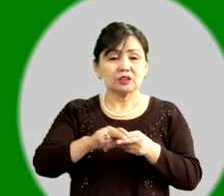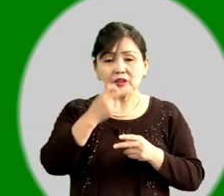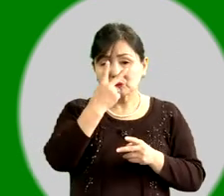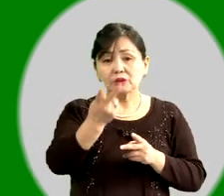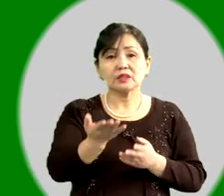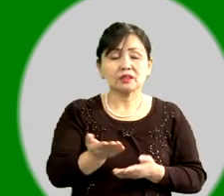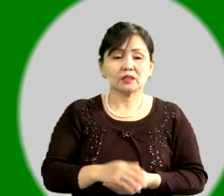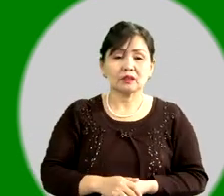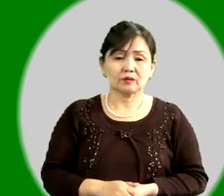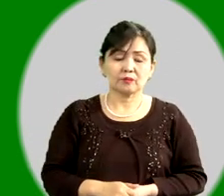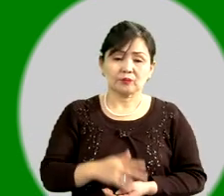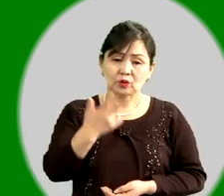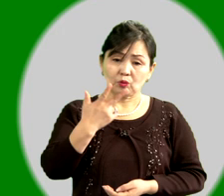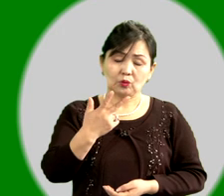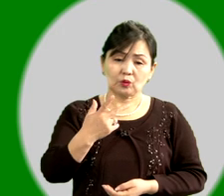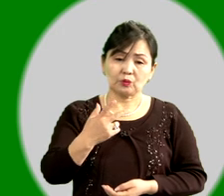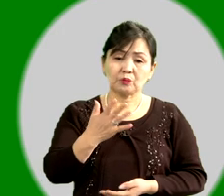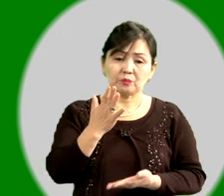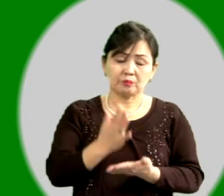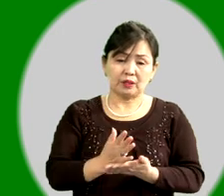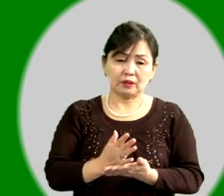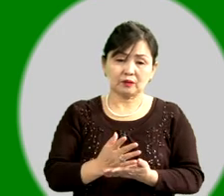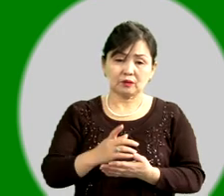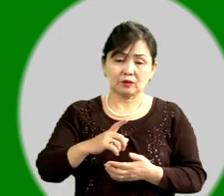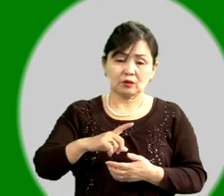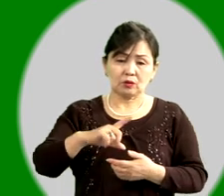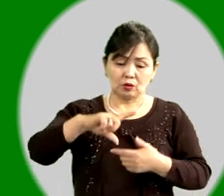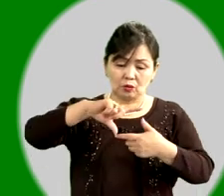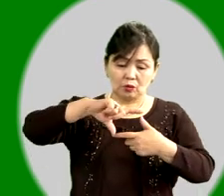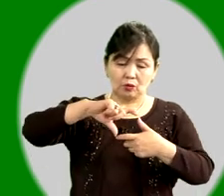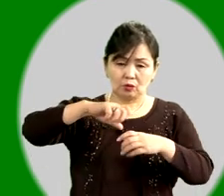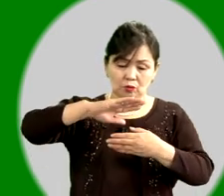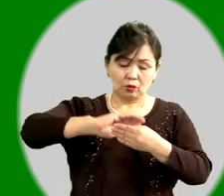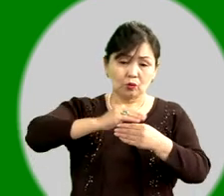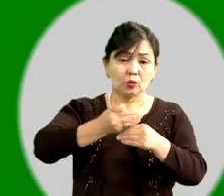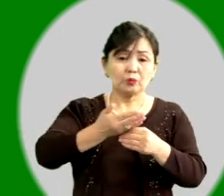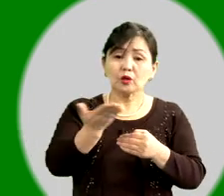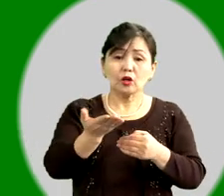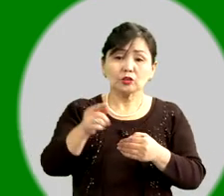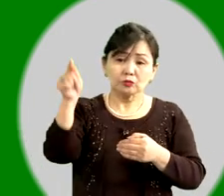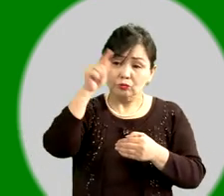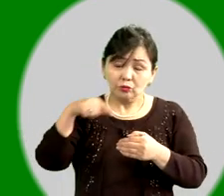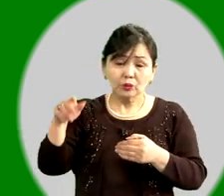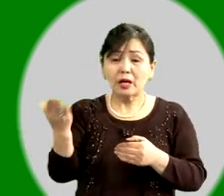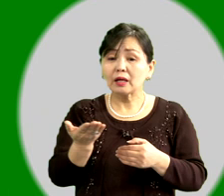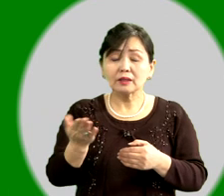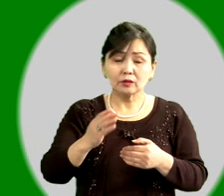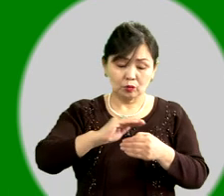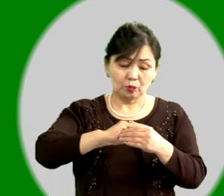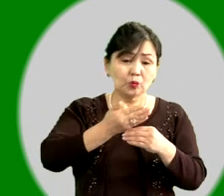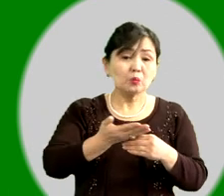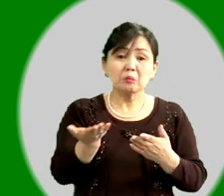3 дүрс биетэс кубийг олж дугуйлаарай. За сайн ажиглаараа аль нь куб